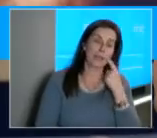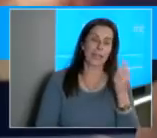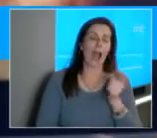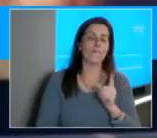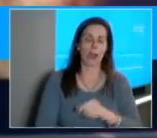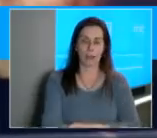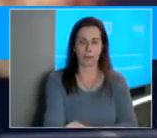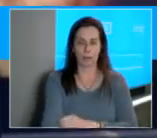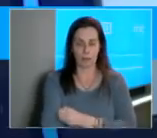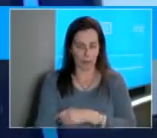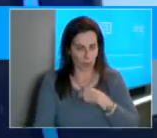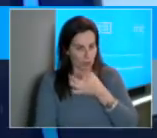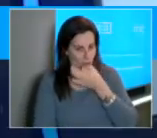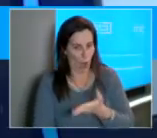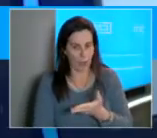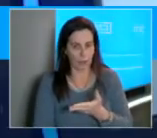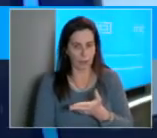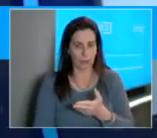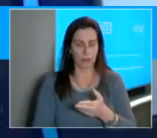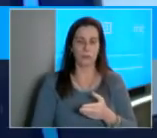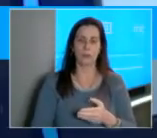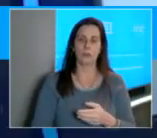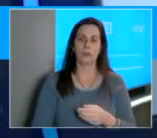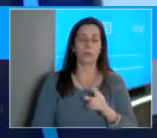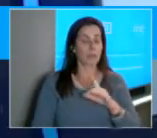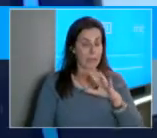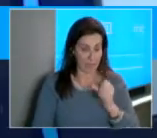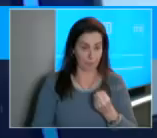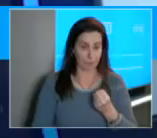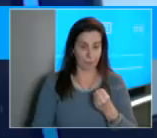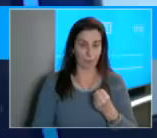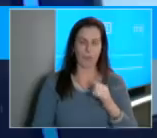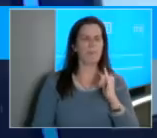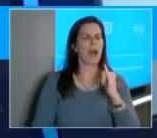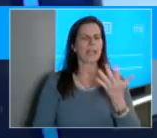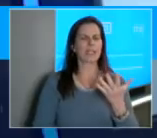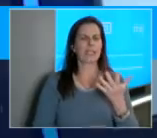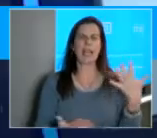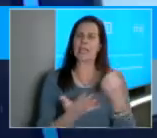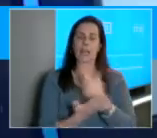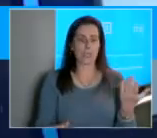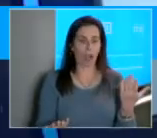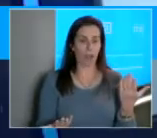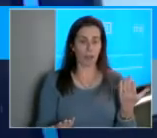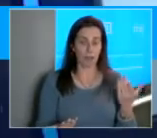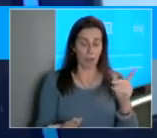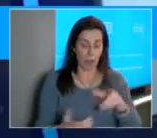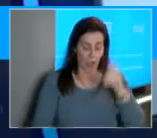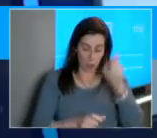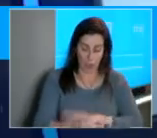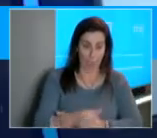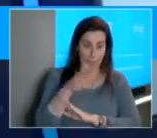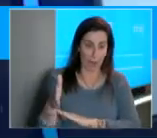אני עוצרת אותך רגע, ממקדת אותך. האם, מה זה לנצח? האם מצביעי